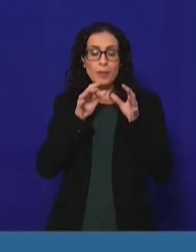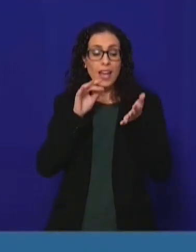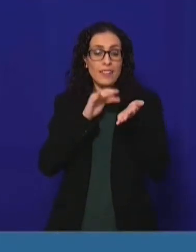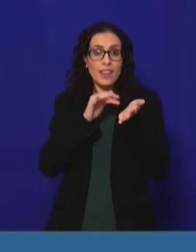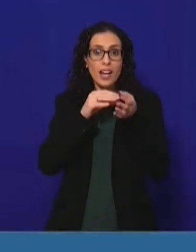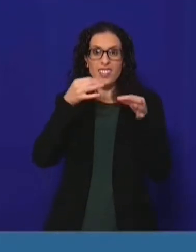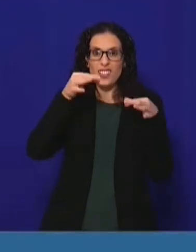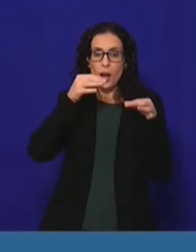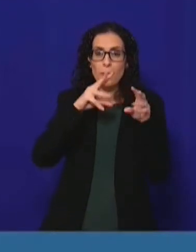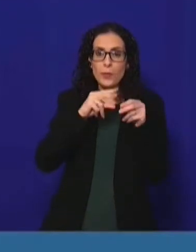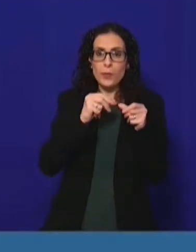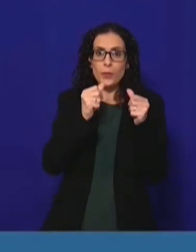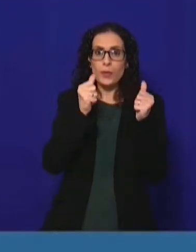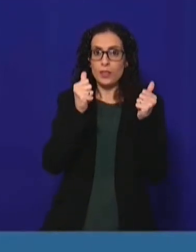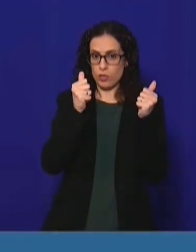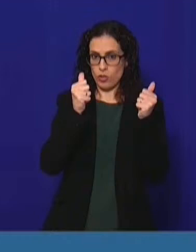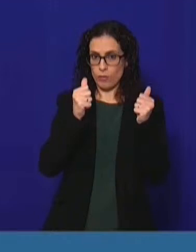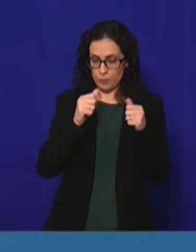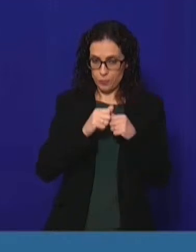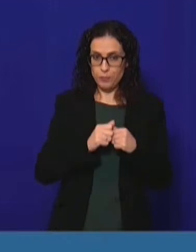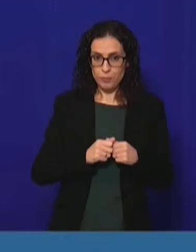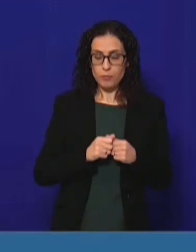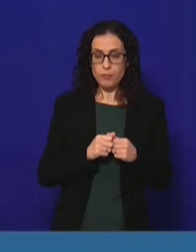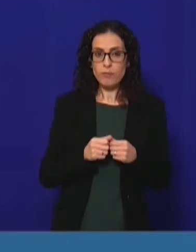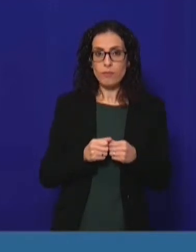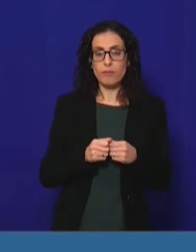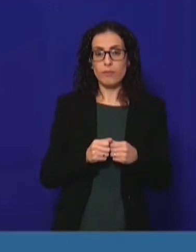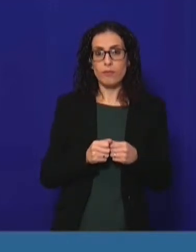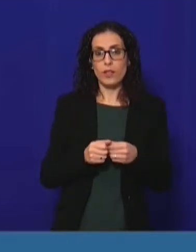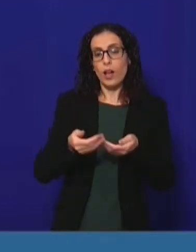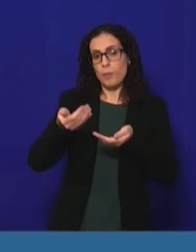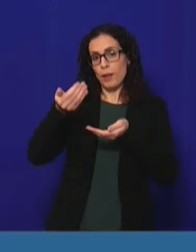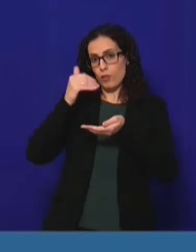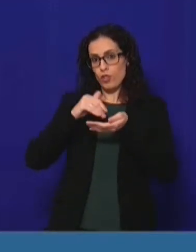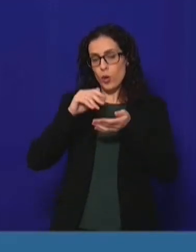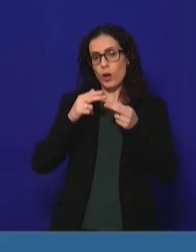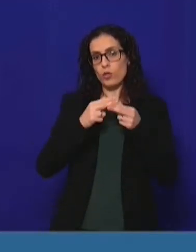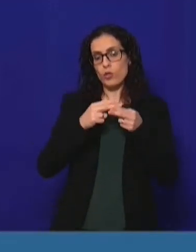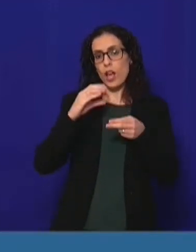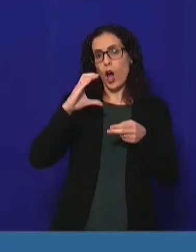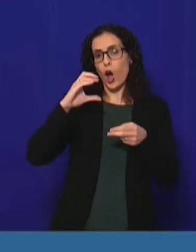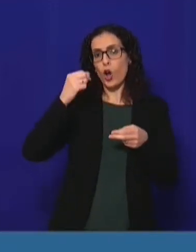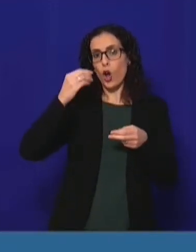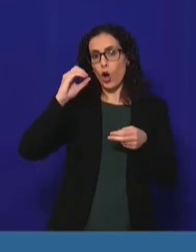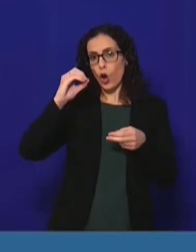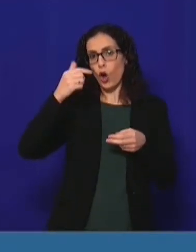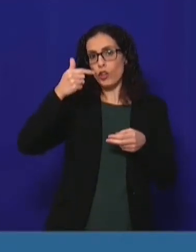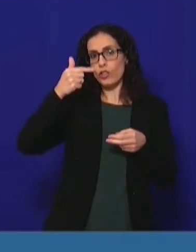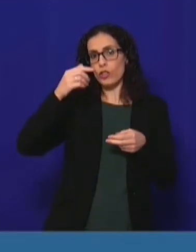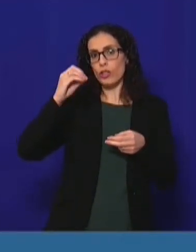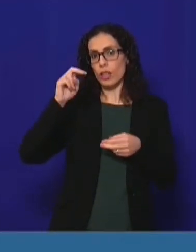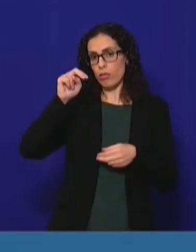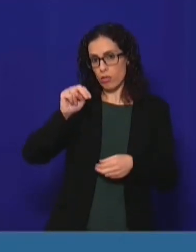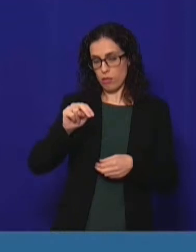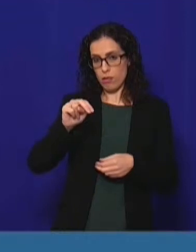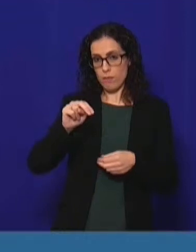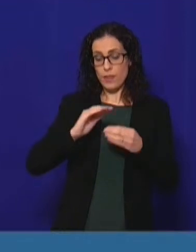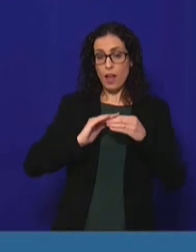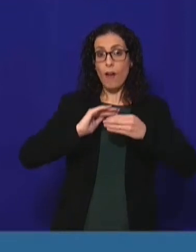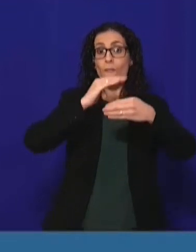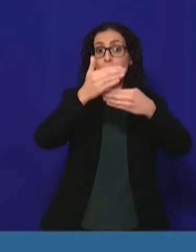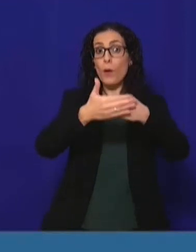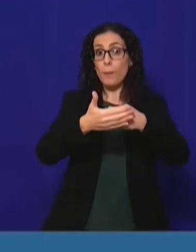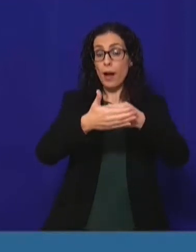l-aħjar drab li inti tuża għal ġewwa tal-maskra huwa tal-cotton. Il-lejer ta' barra jrid ikun tip ta' drab